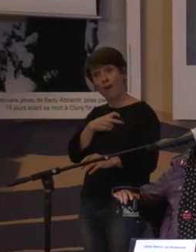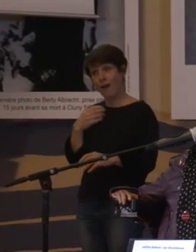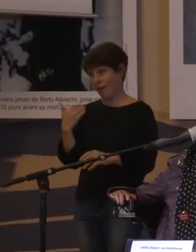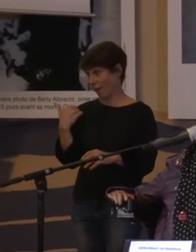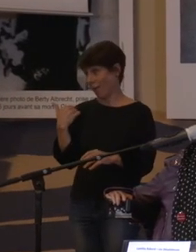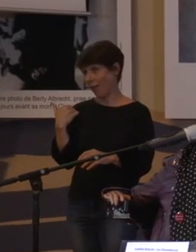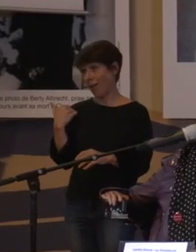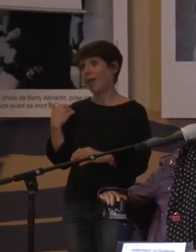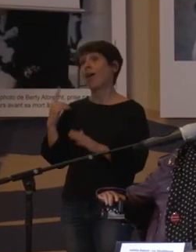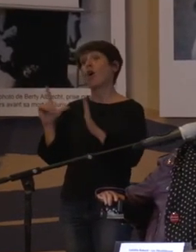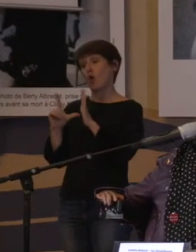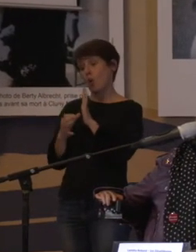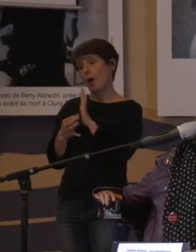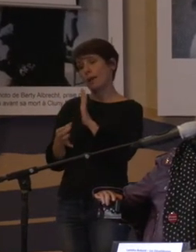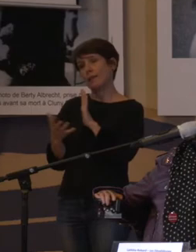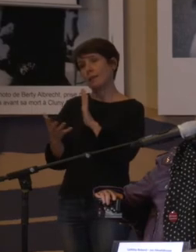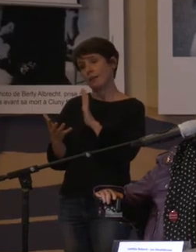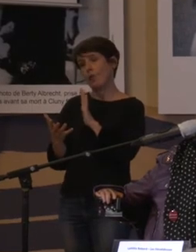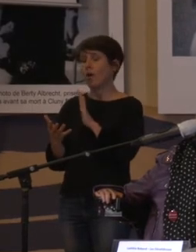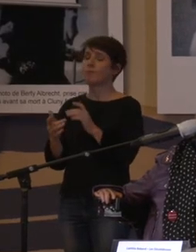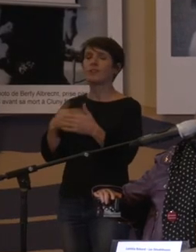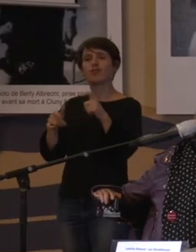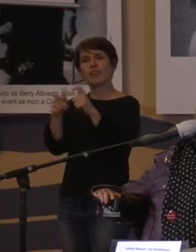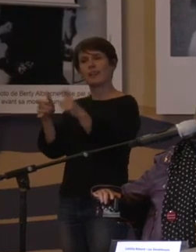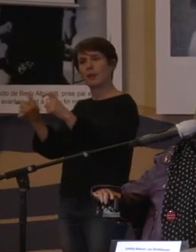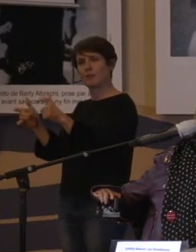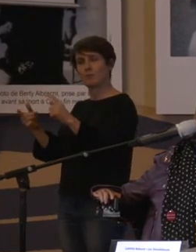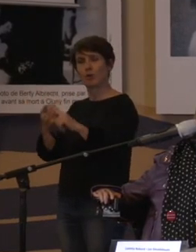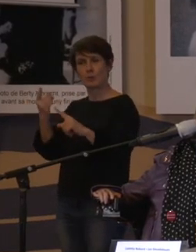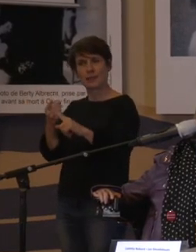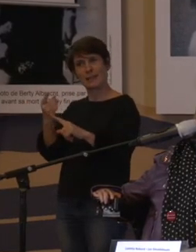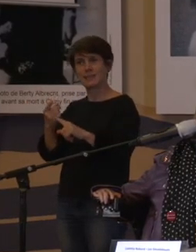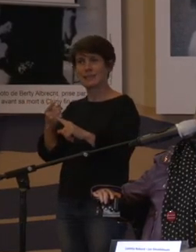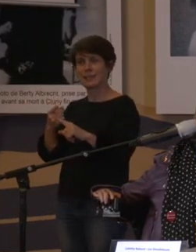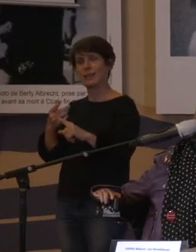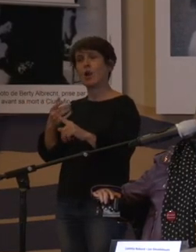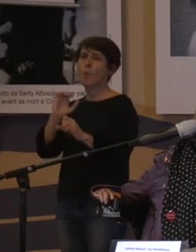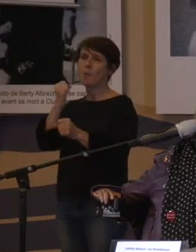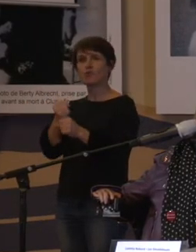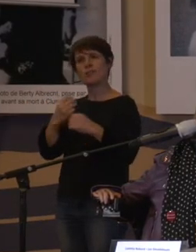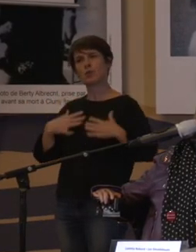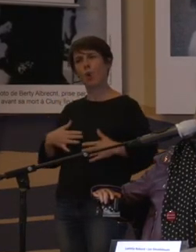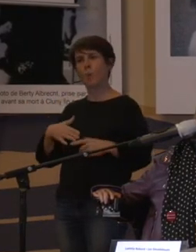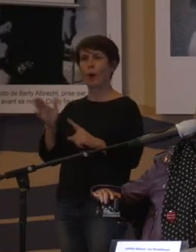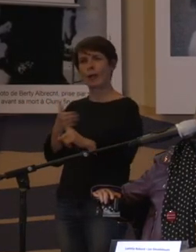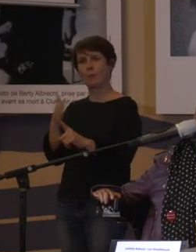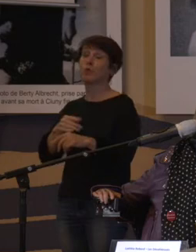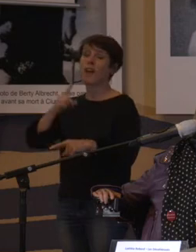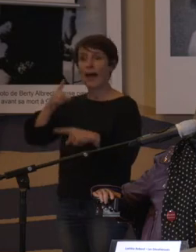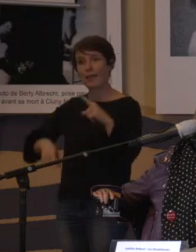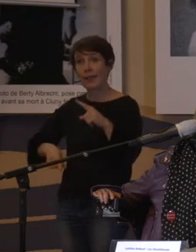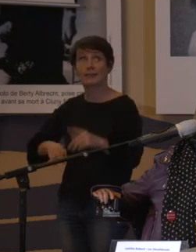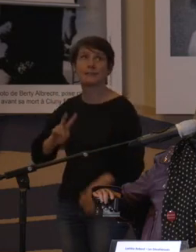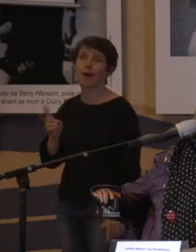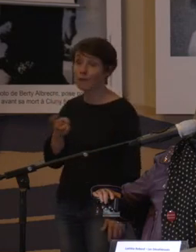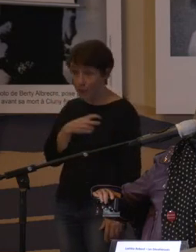pas longtemps pour qu'on supprime cette... comment est-ce qu'on a pu continuer à autoriser l'échappement corporel ? Et